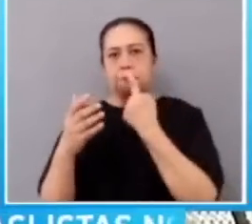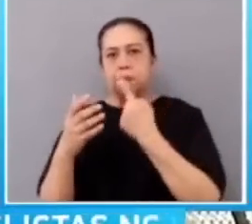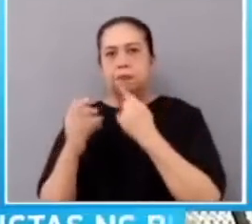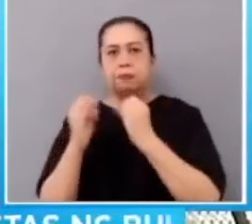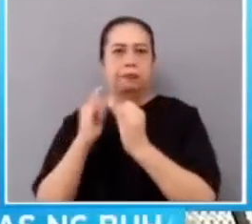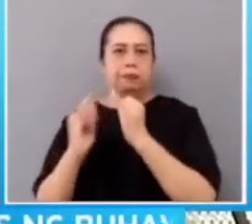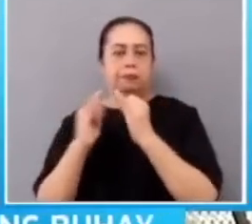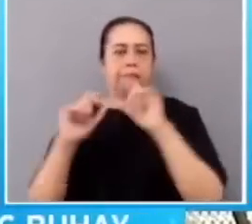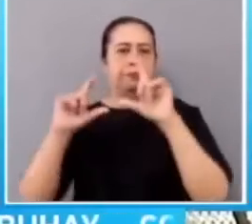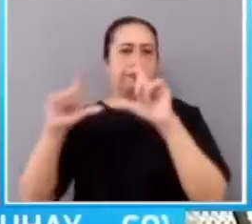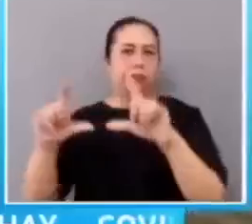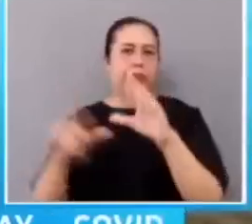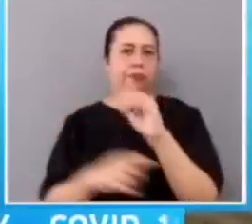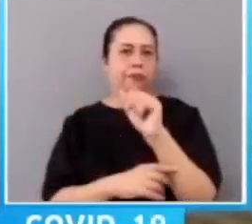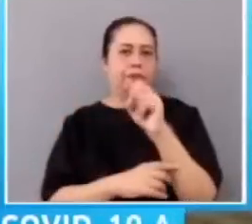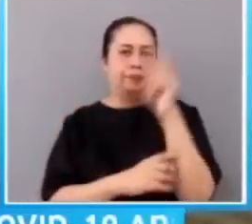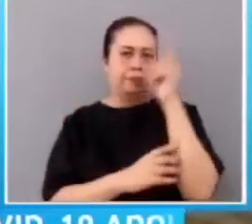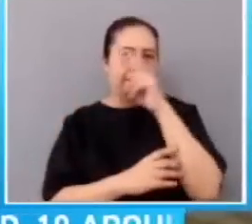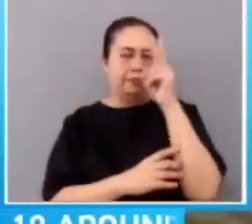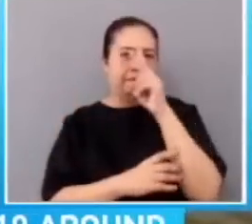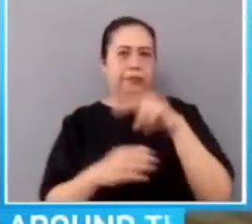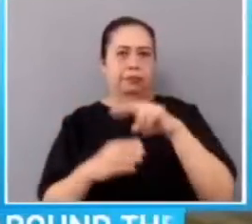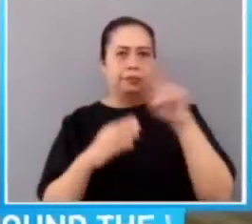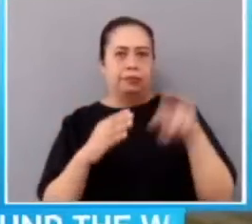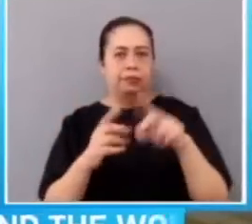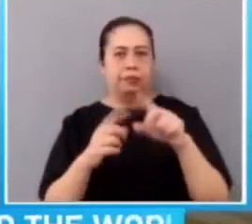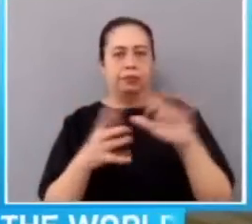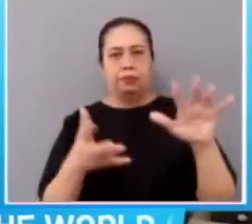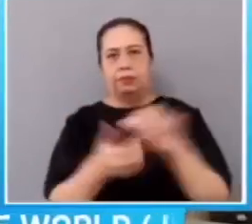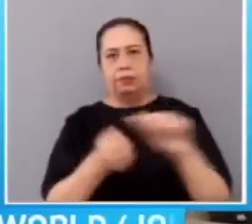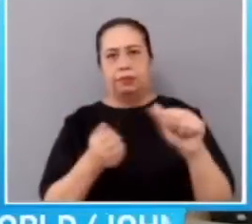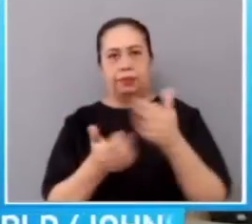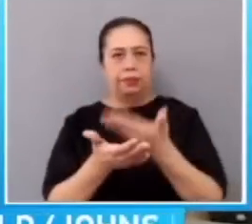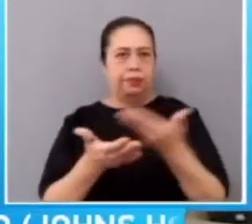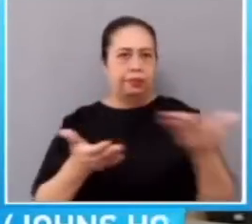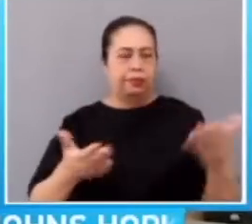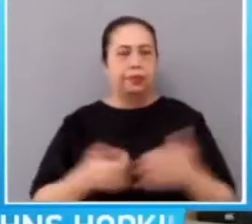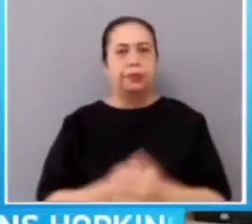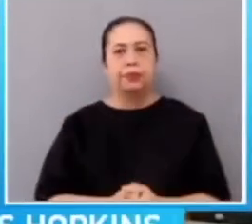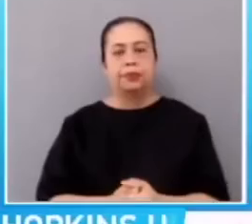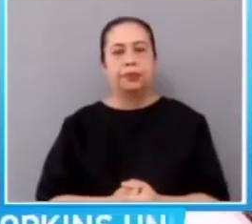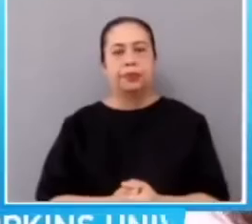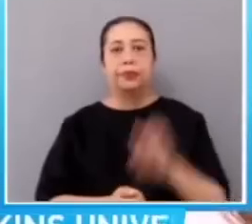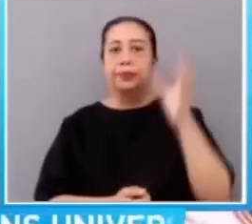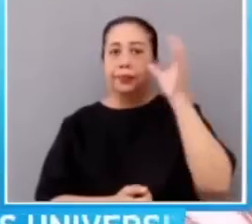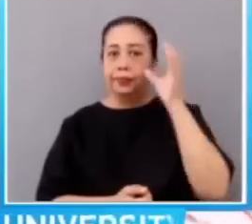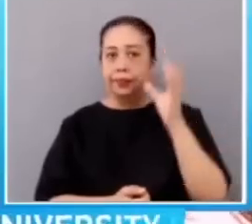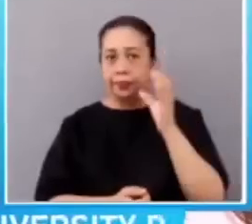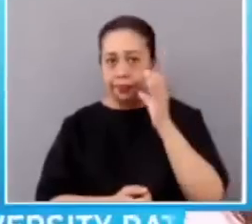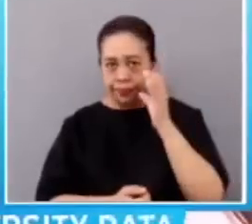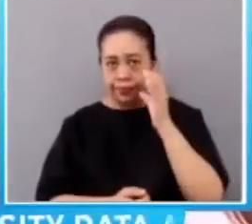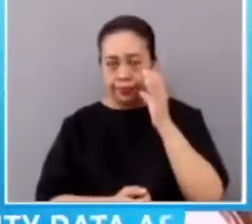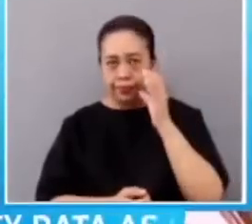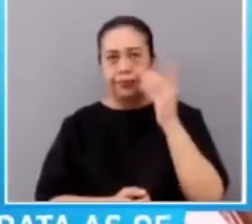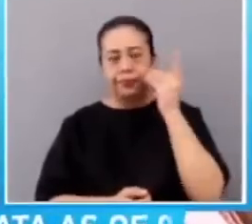sa kasong reckless imprudence resulting in damage to property. Corinne Katibayan, Darlene Kai, GMA News.